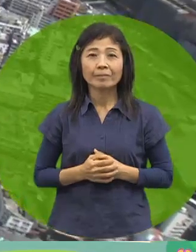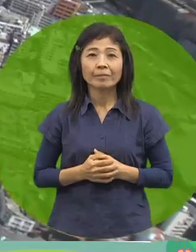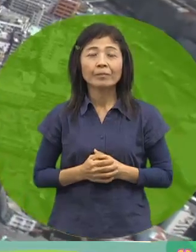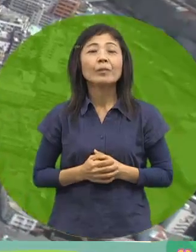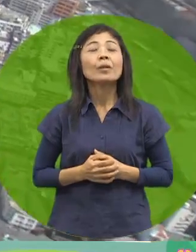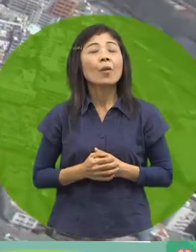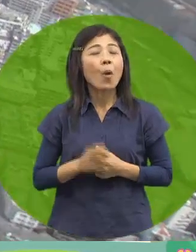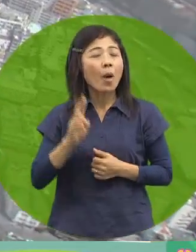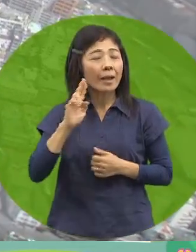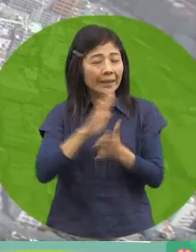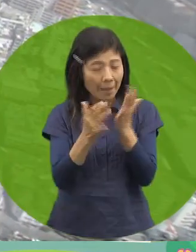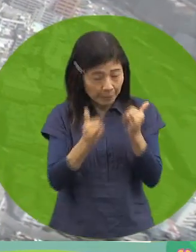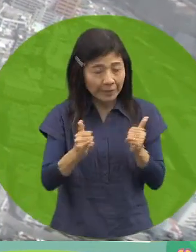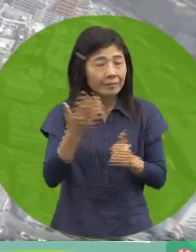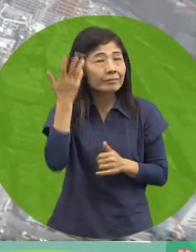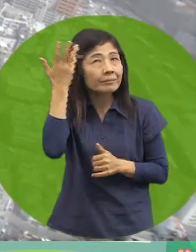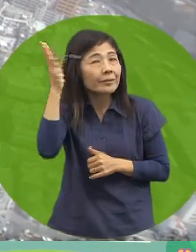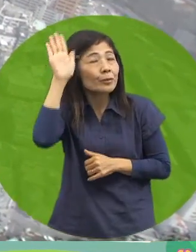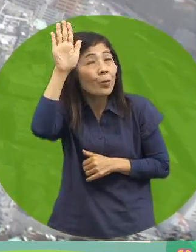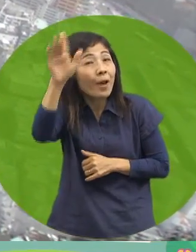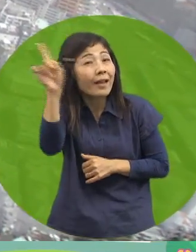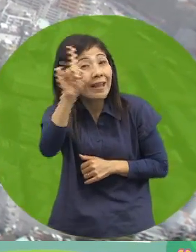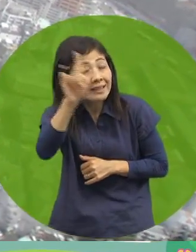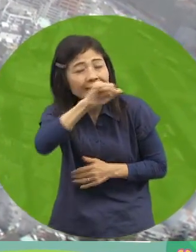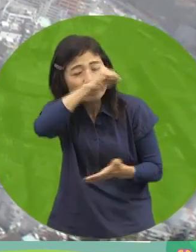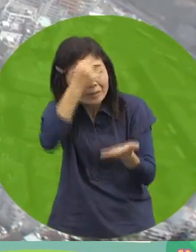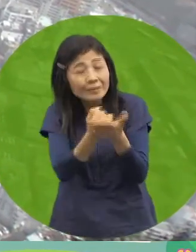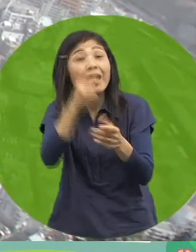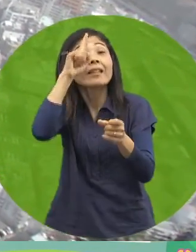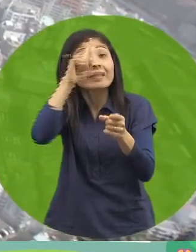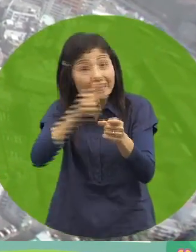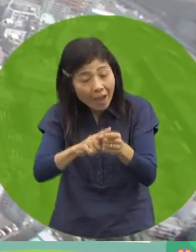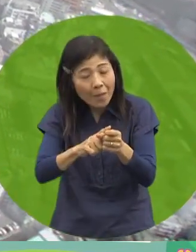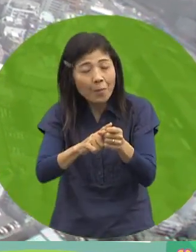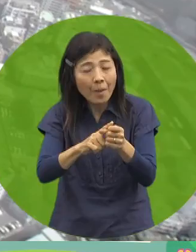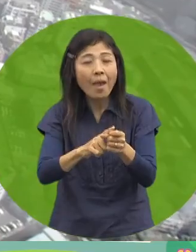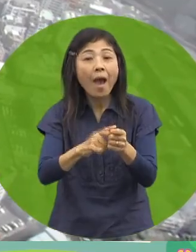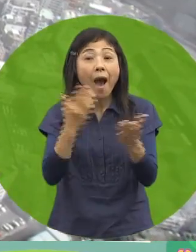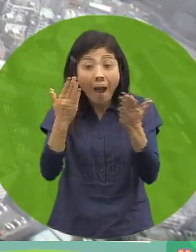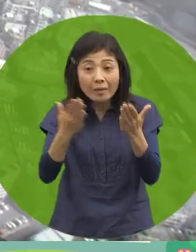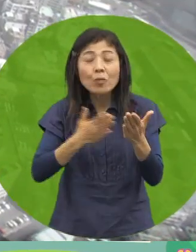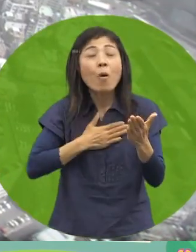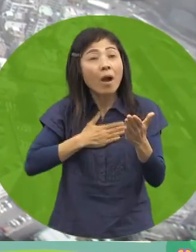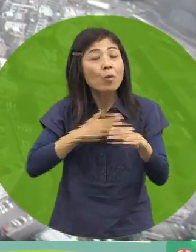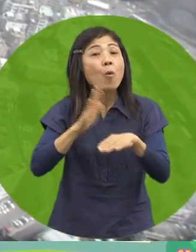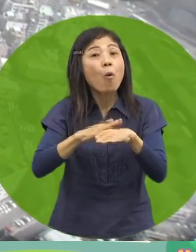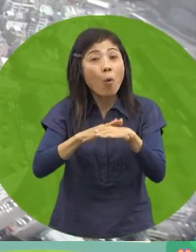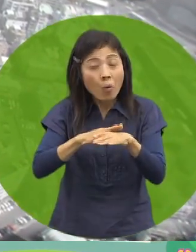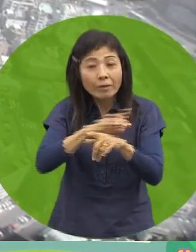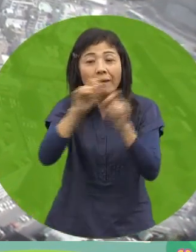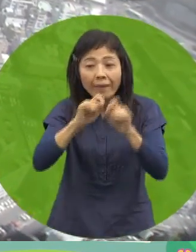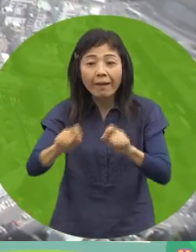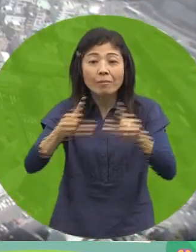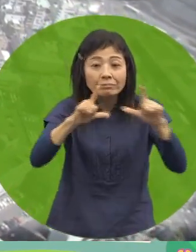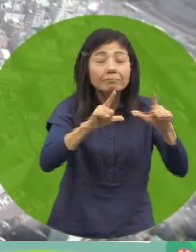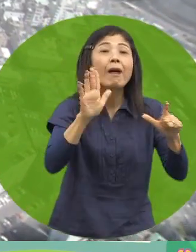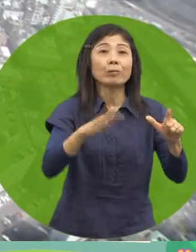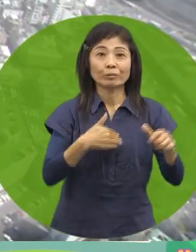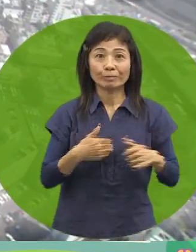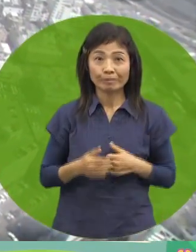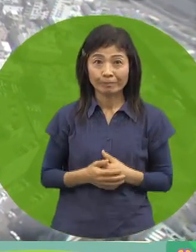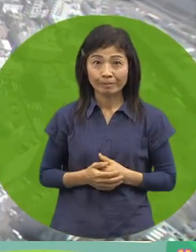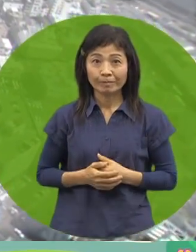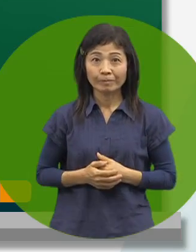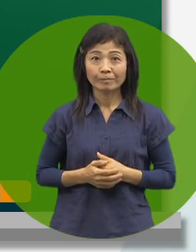このように県民が描いた将来像の実現に向けて目に見える形で成果が現れ始めています。